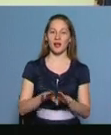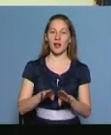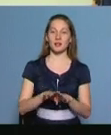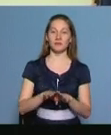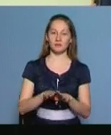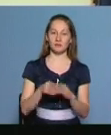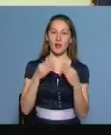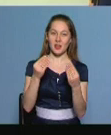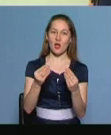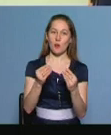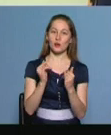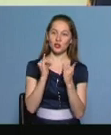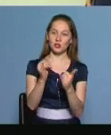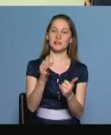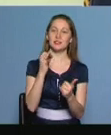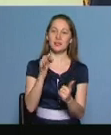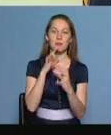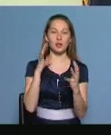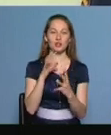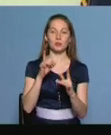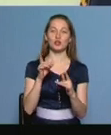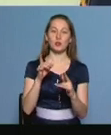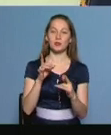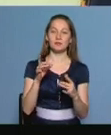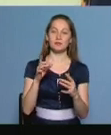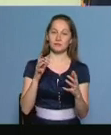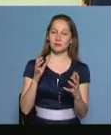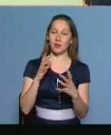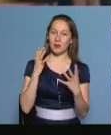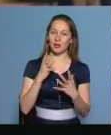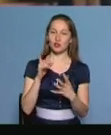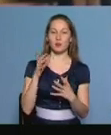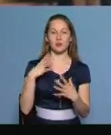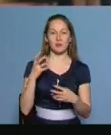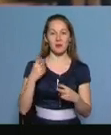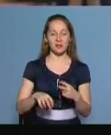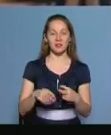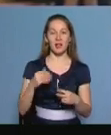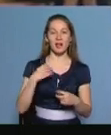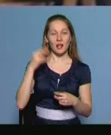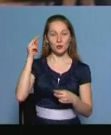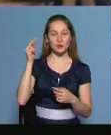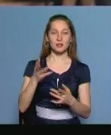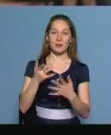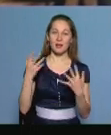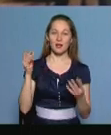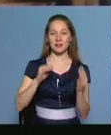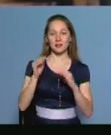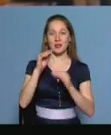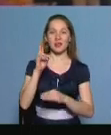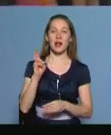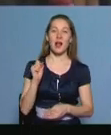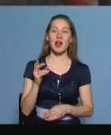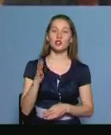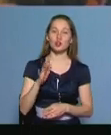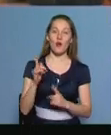честь и бережем ее, чтобы она нигде не порвалась, чтобы ничего не отпало. Я научилась собирать и разбирать автомат